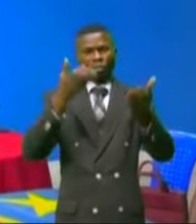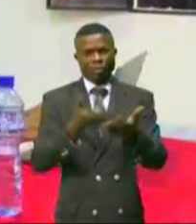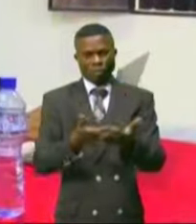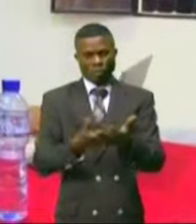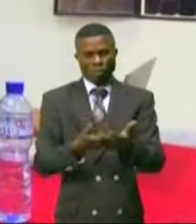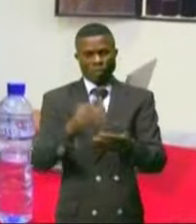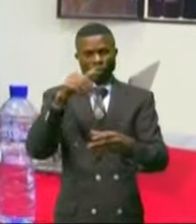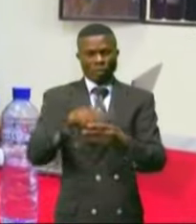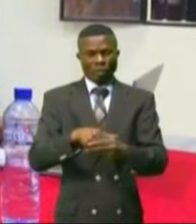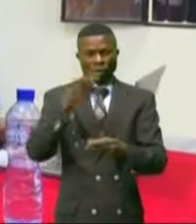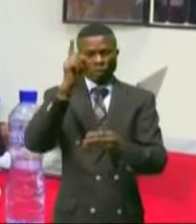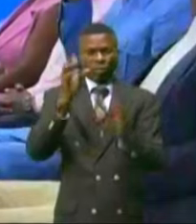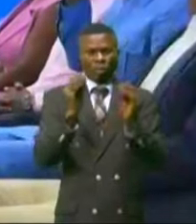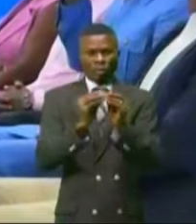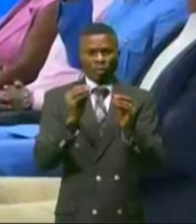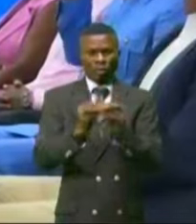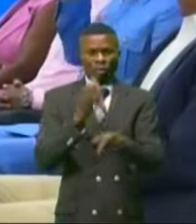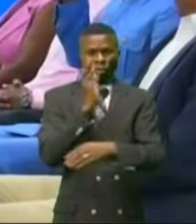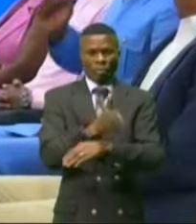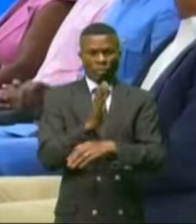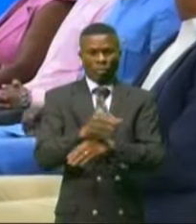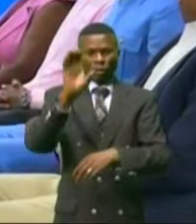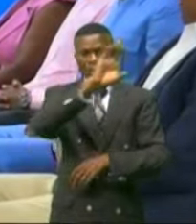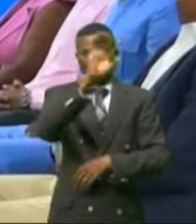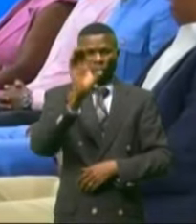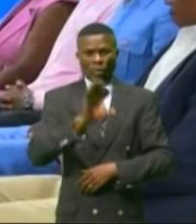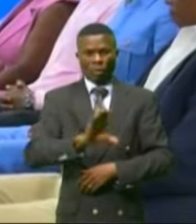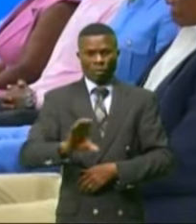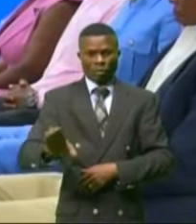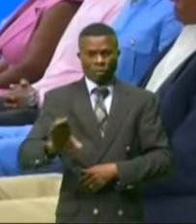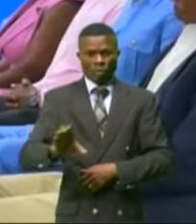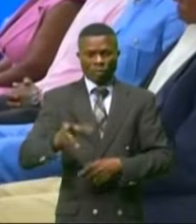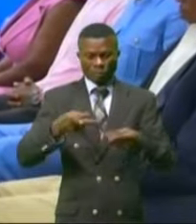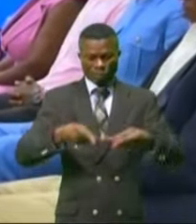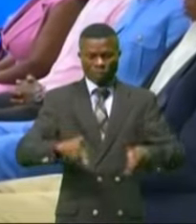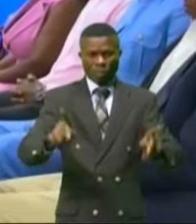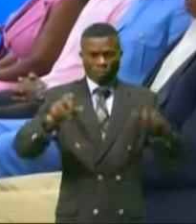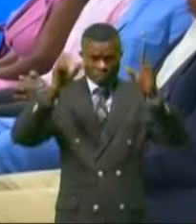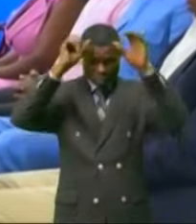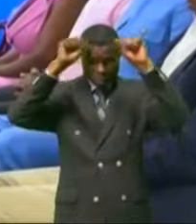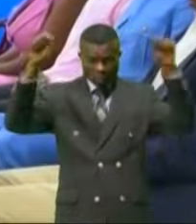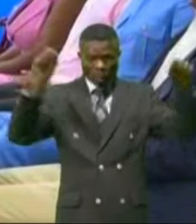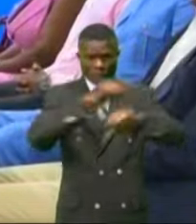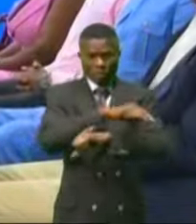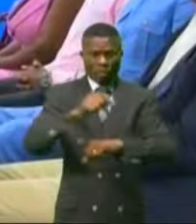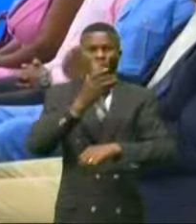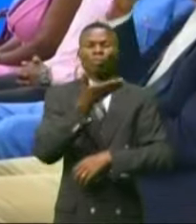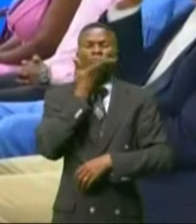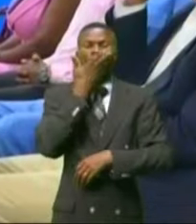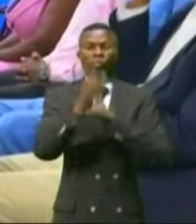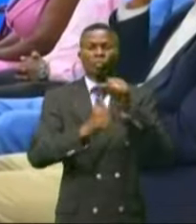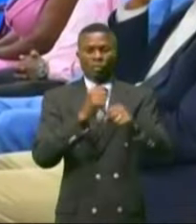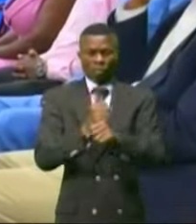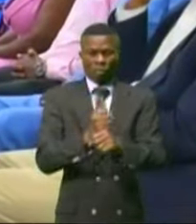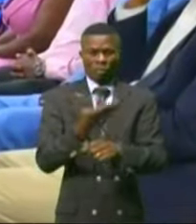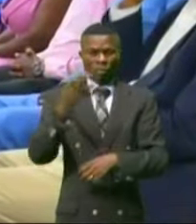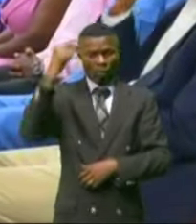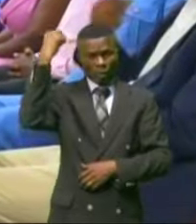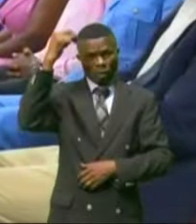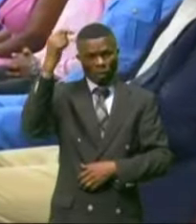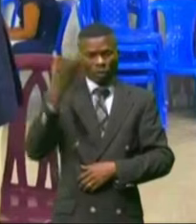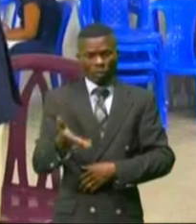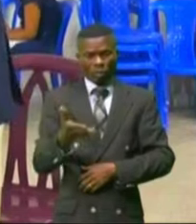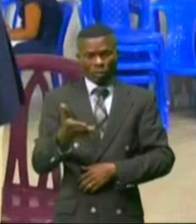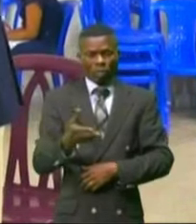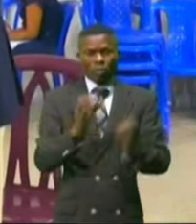au cours de la première réunion du conseil communal sous la conduite du président du bureau d'âge, Noël Lupumba. Il